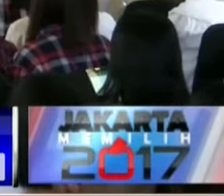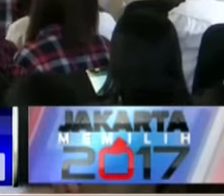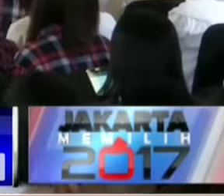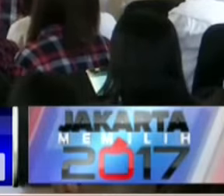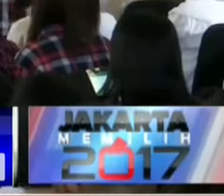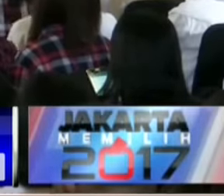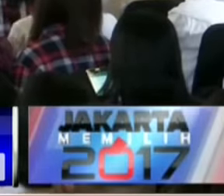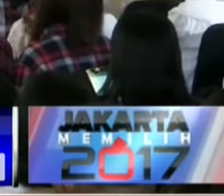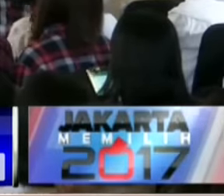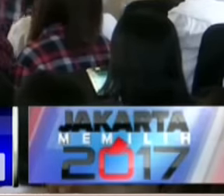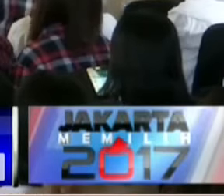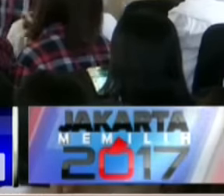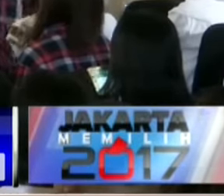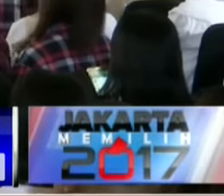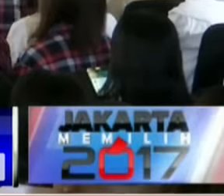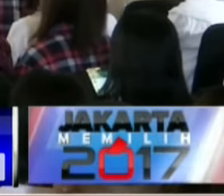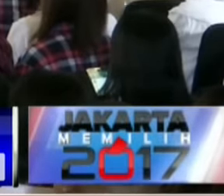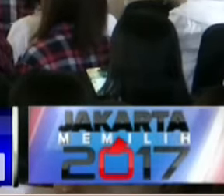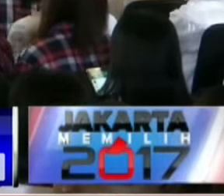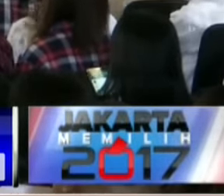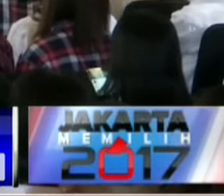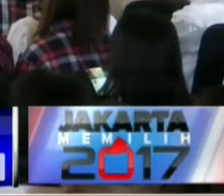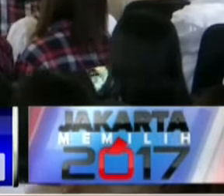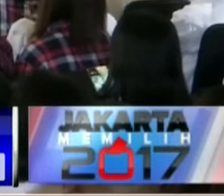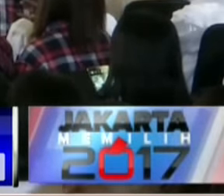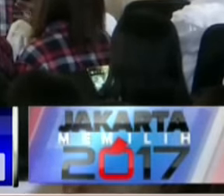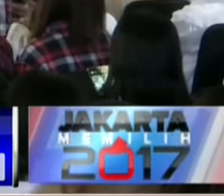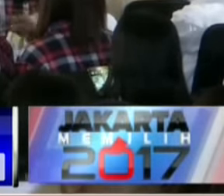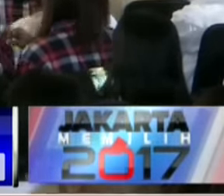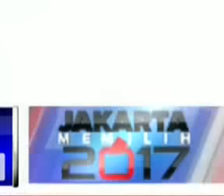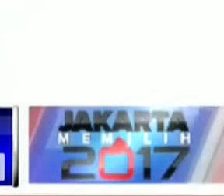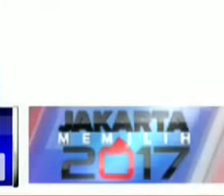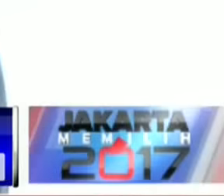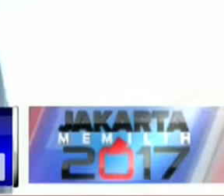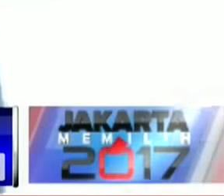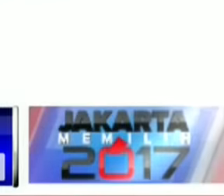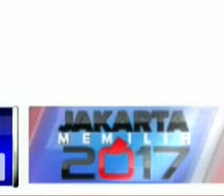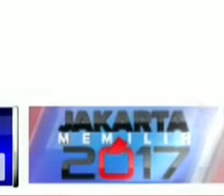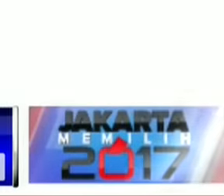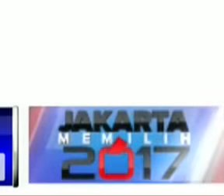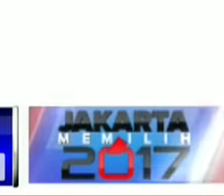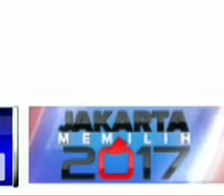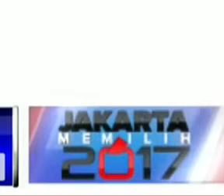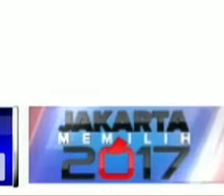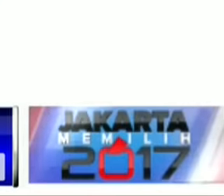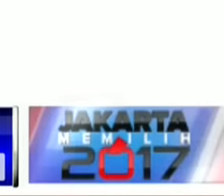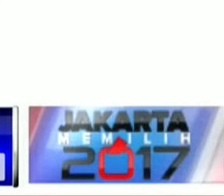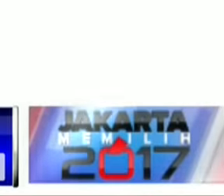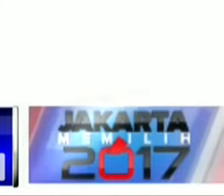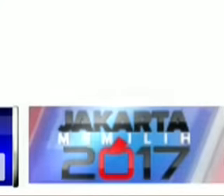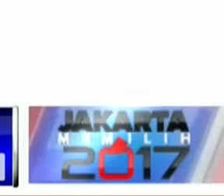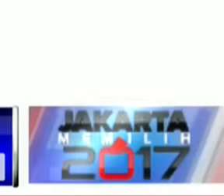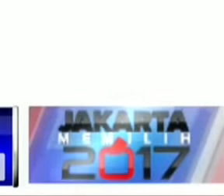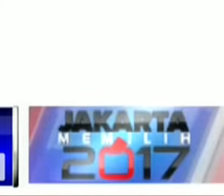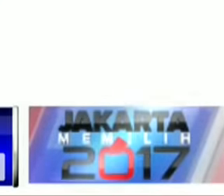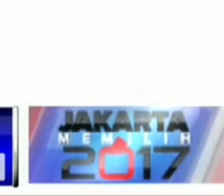Playground Lippo Mall Kemang, Jakarta. Ya, kalau tadi di segmen-segmen sebelumnya kita mendengarkan dari public figure atau pesohor dari yang